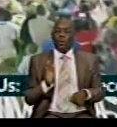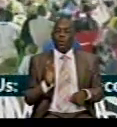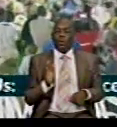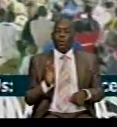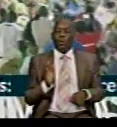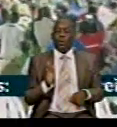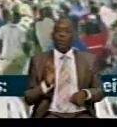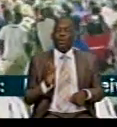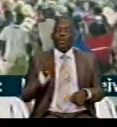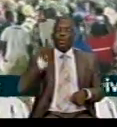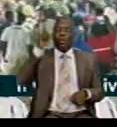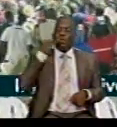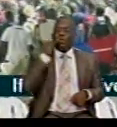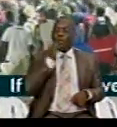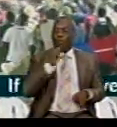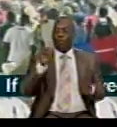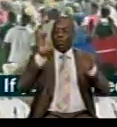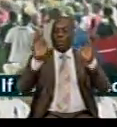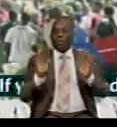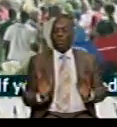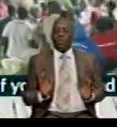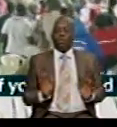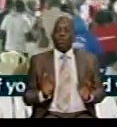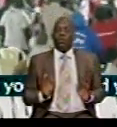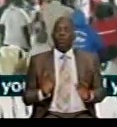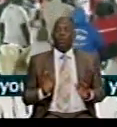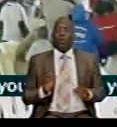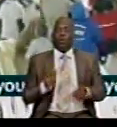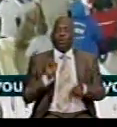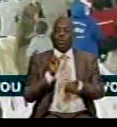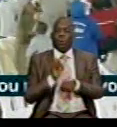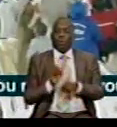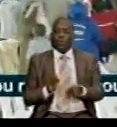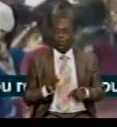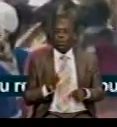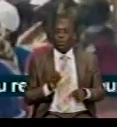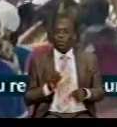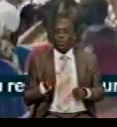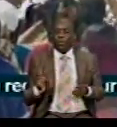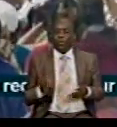Alléluia. Un Dieu de miracles.